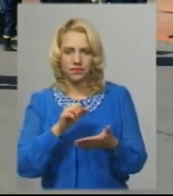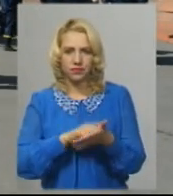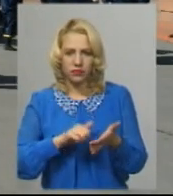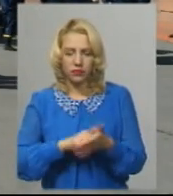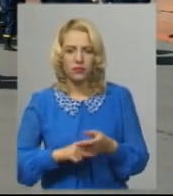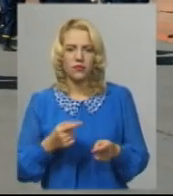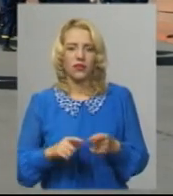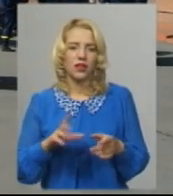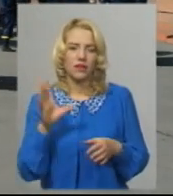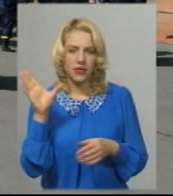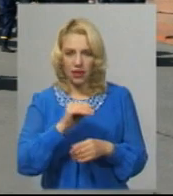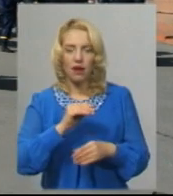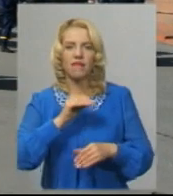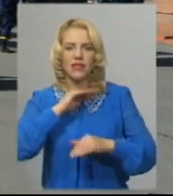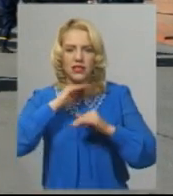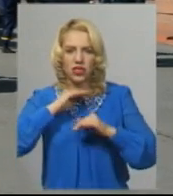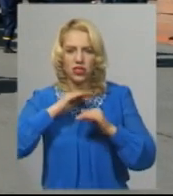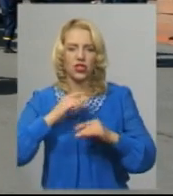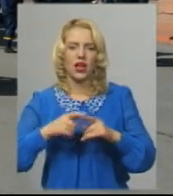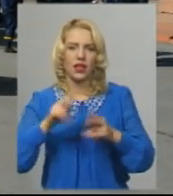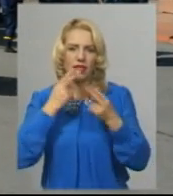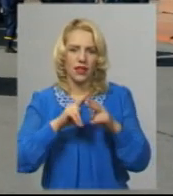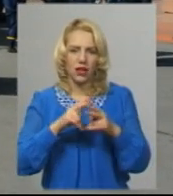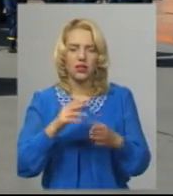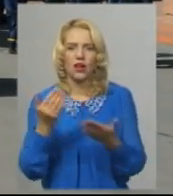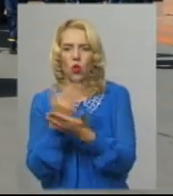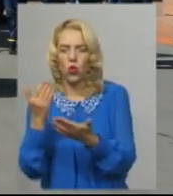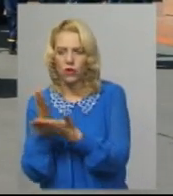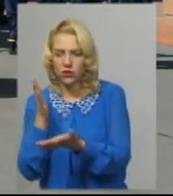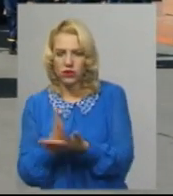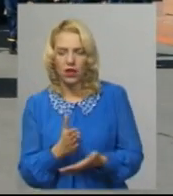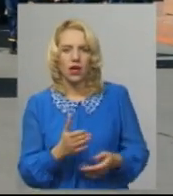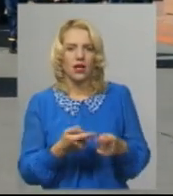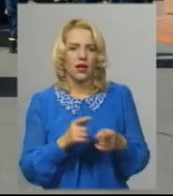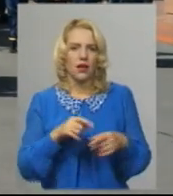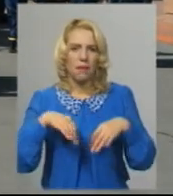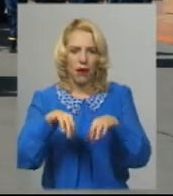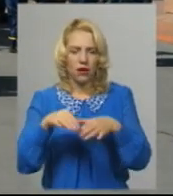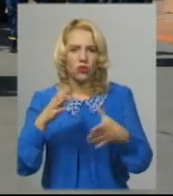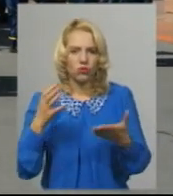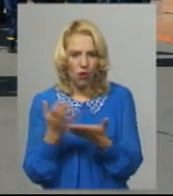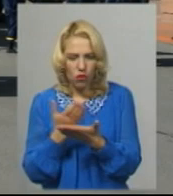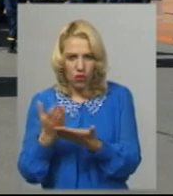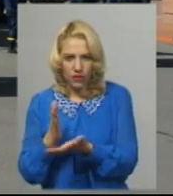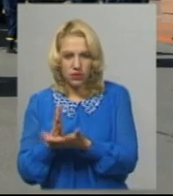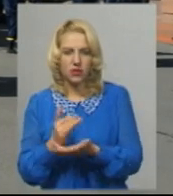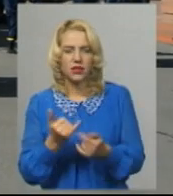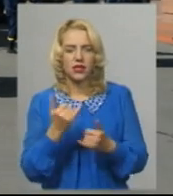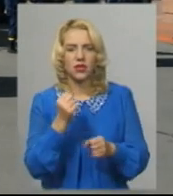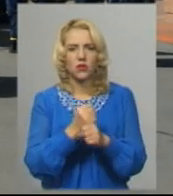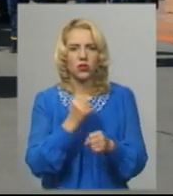час нам, в принципі, все вистачає. Значить, техніка постійно оновлюється, парк оновлюється. Значить, на даний час діє іпотечна